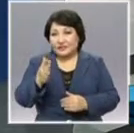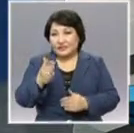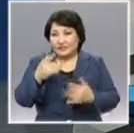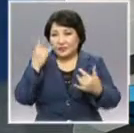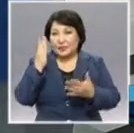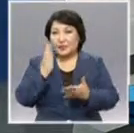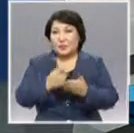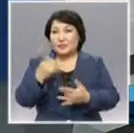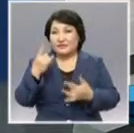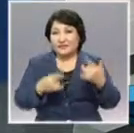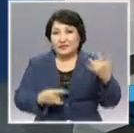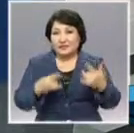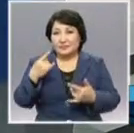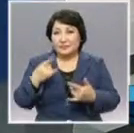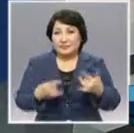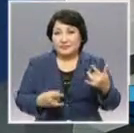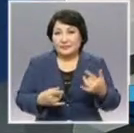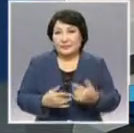Алло.